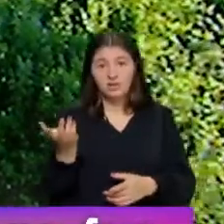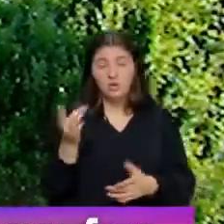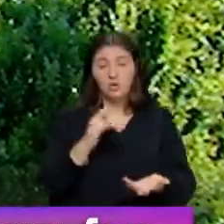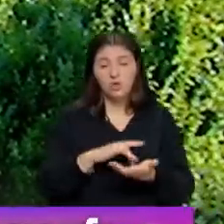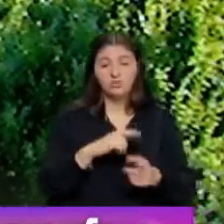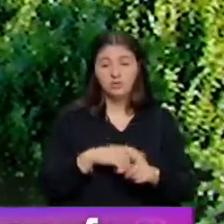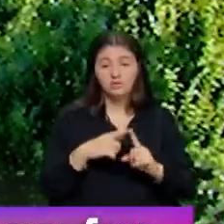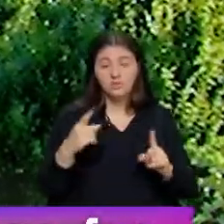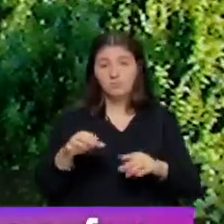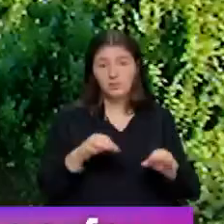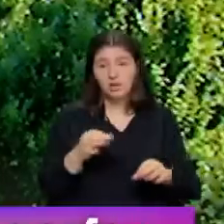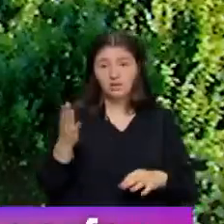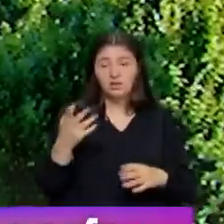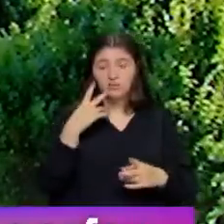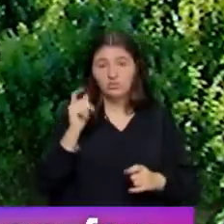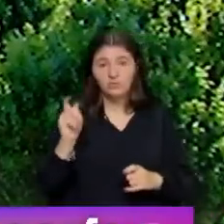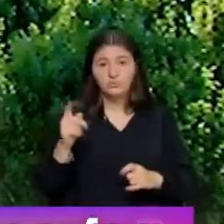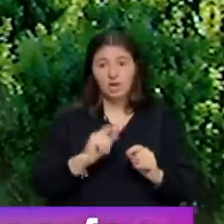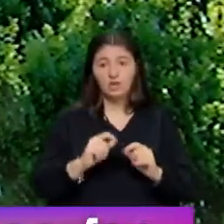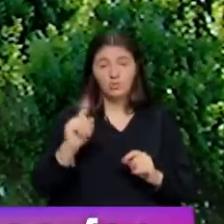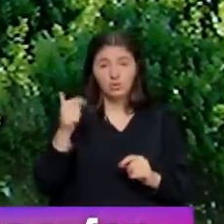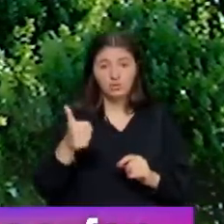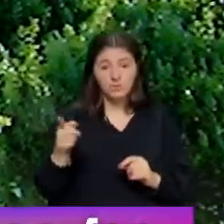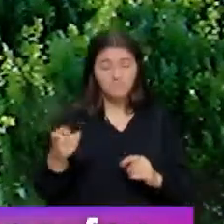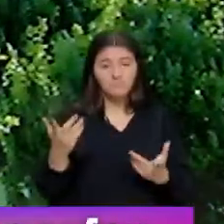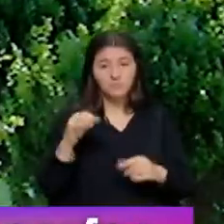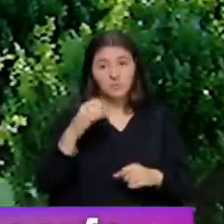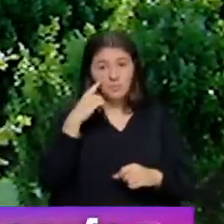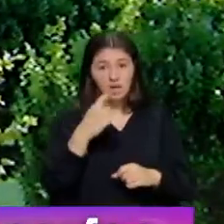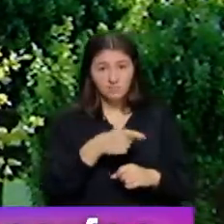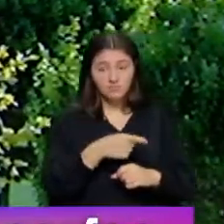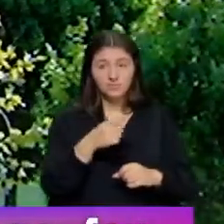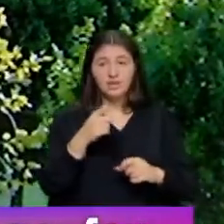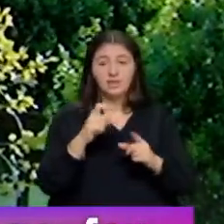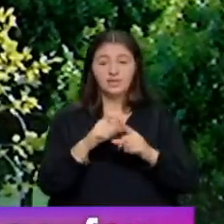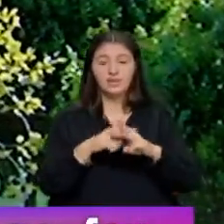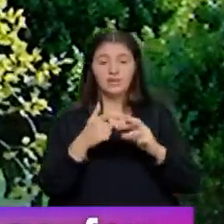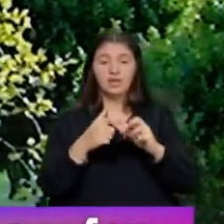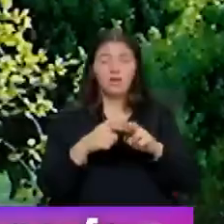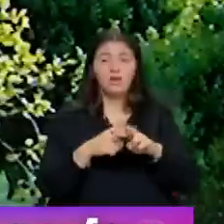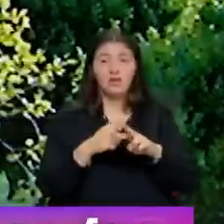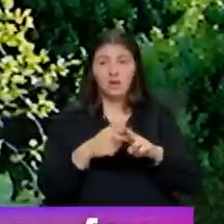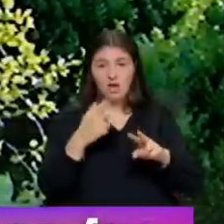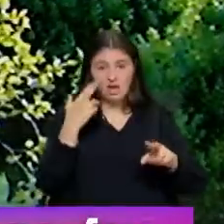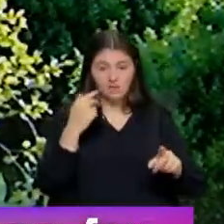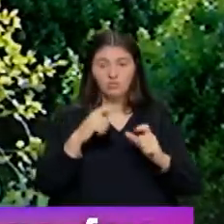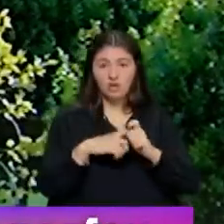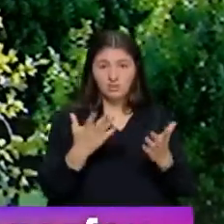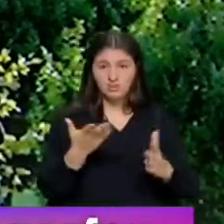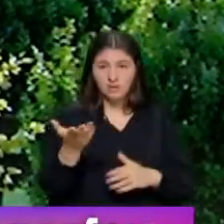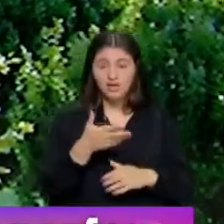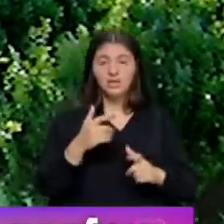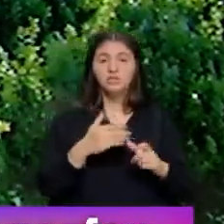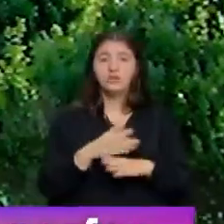Orta vadeli planında açıkladığı ekonomi yönetimi şimdi bakalım Derya Nur Demir Günaydınlar